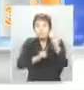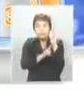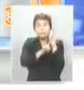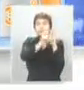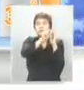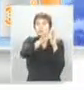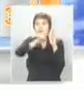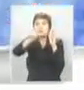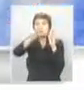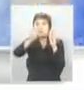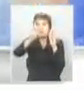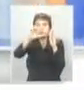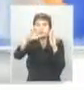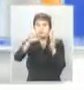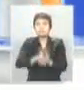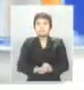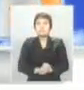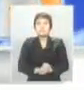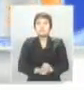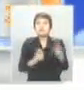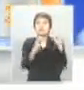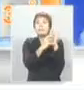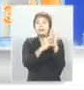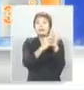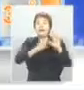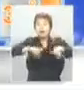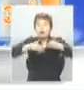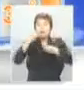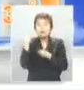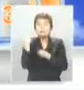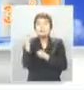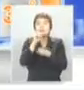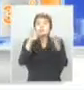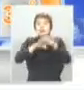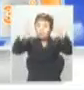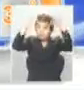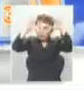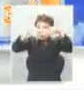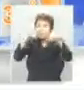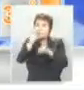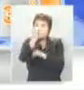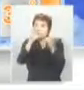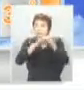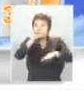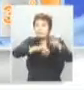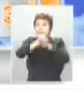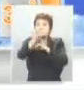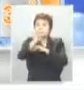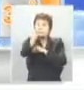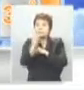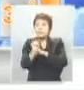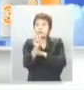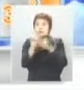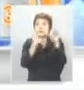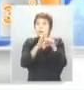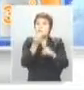36 องค์สาเซวเซียดภาคตอกาศร้อน และีฟาหลนในต่กลวันด้มฝันฟาขนองเป็แหง 120 พืนที่ส่